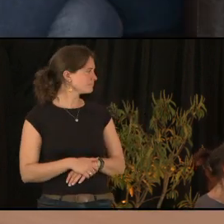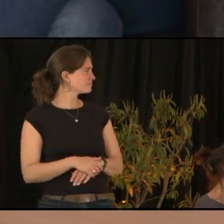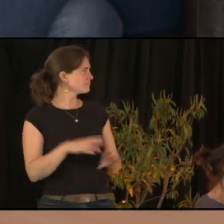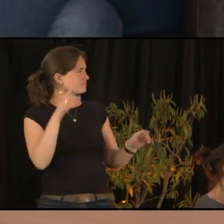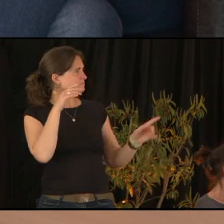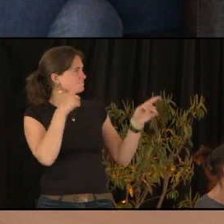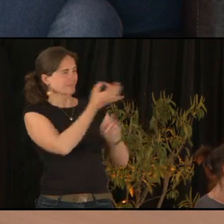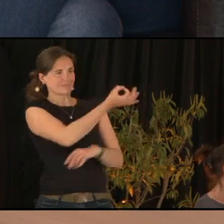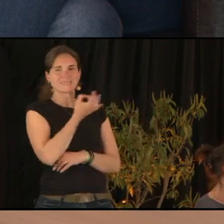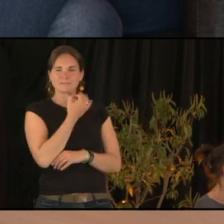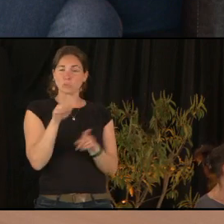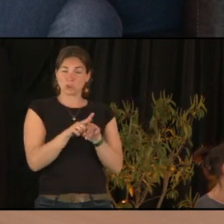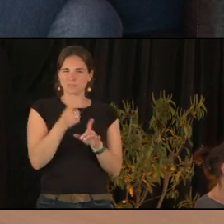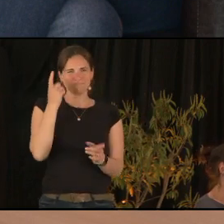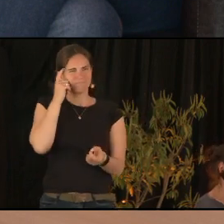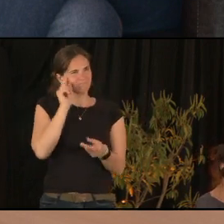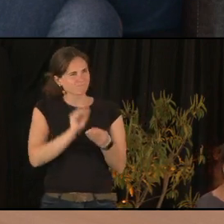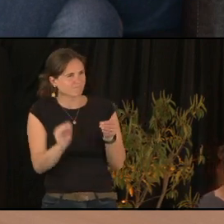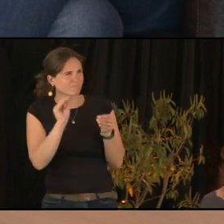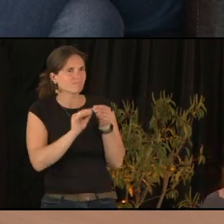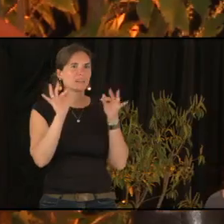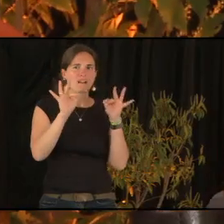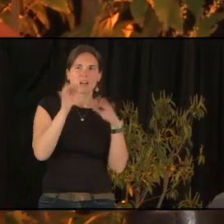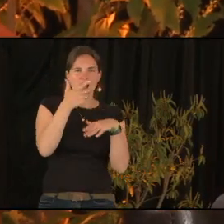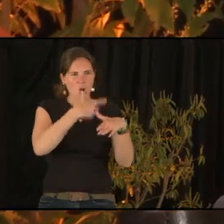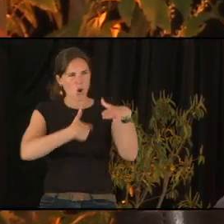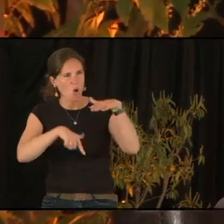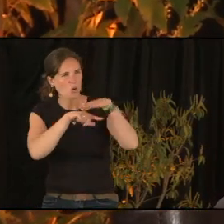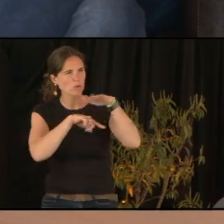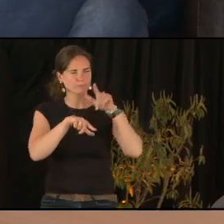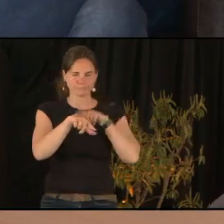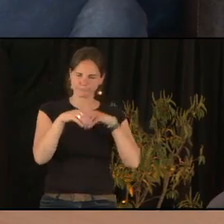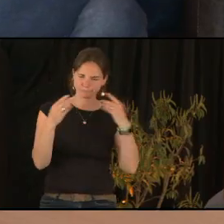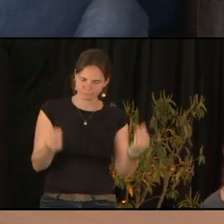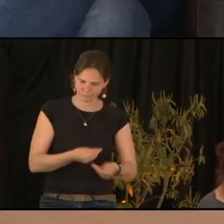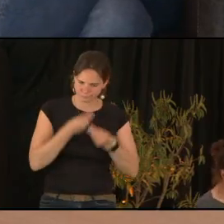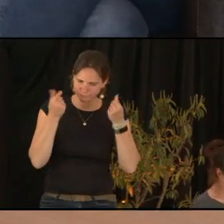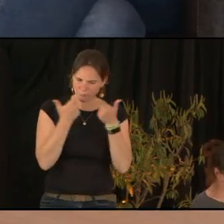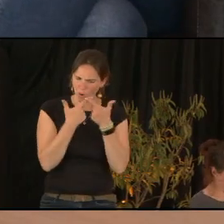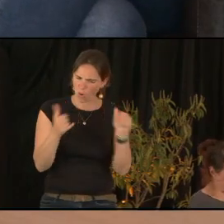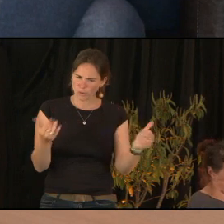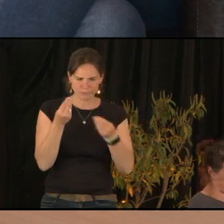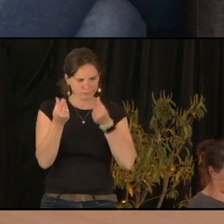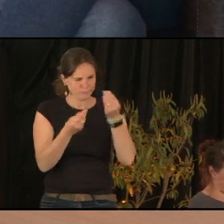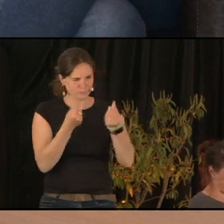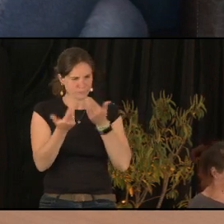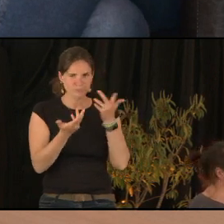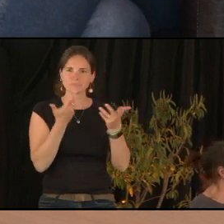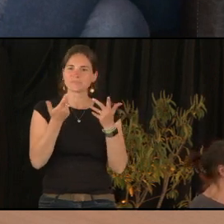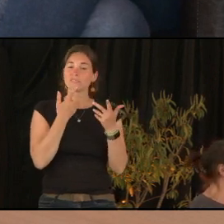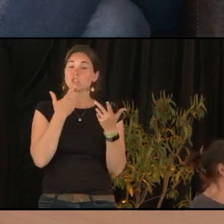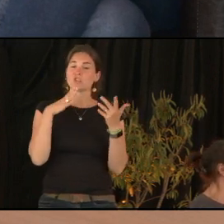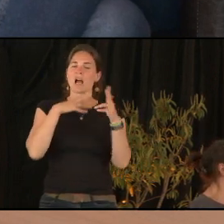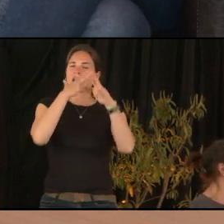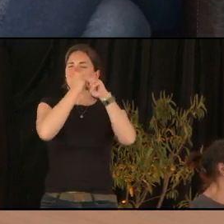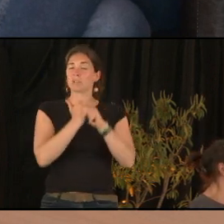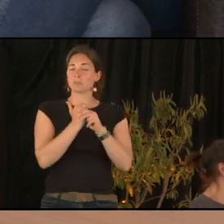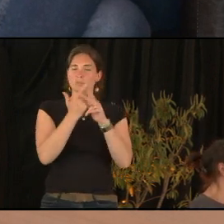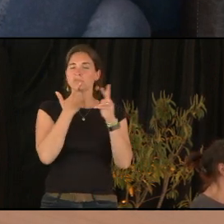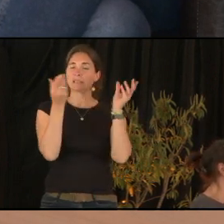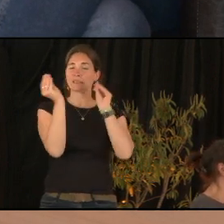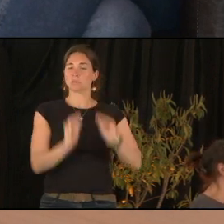lieu et les personnages sont absolument indissociables. Ouais, oui, alors moi,